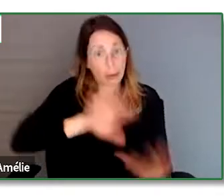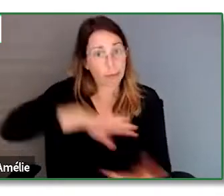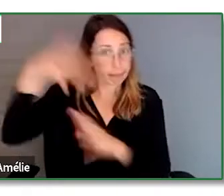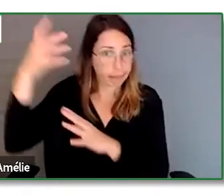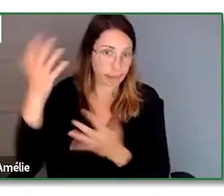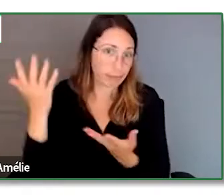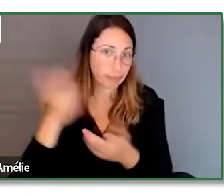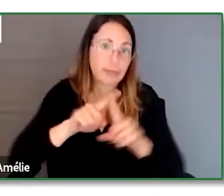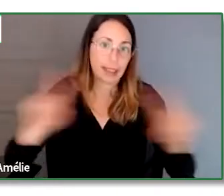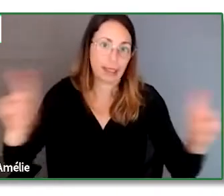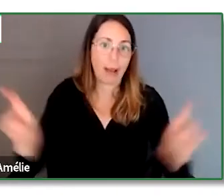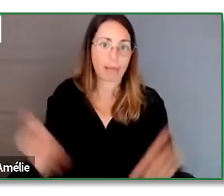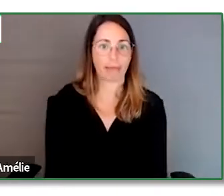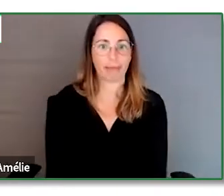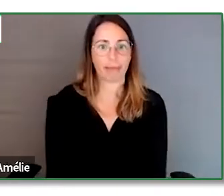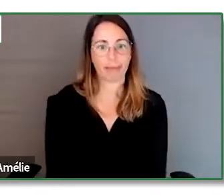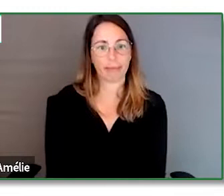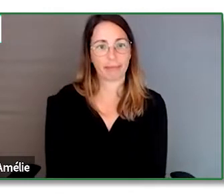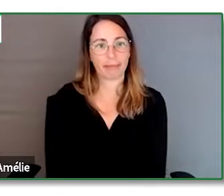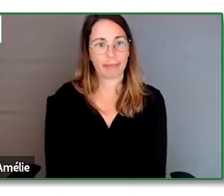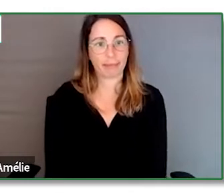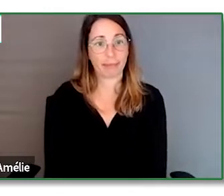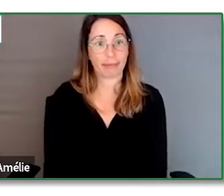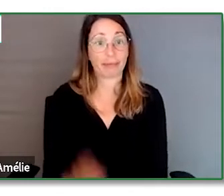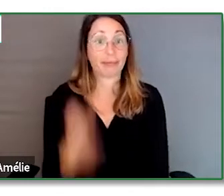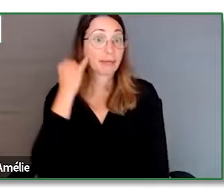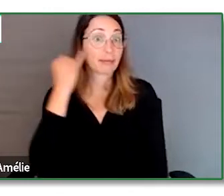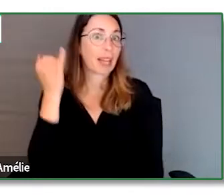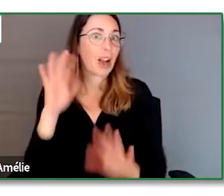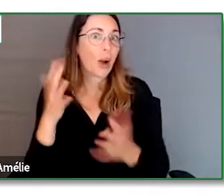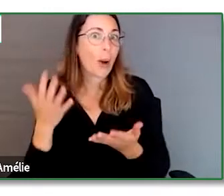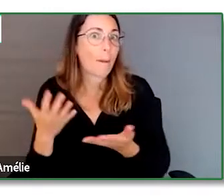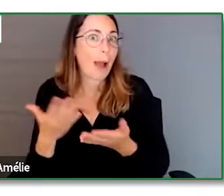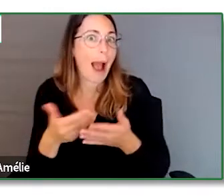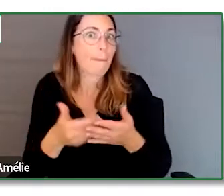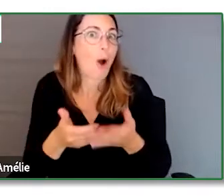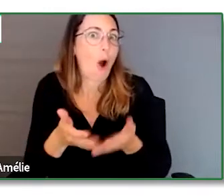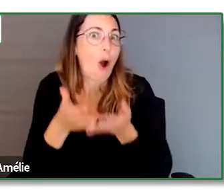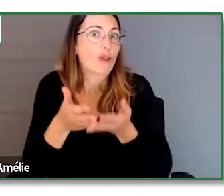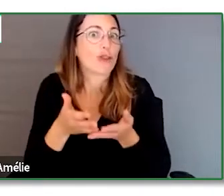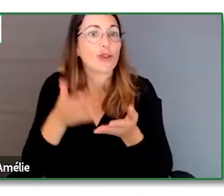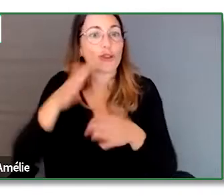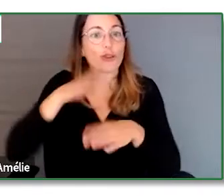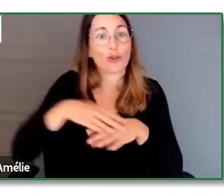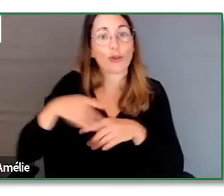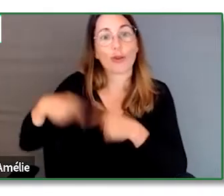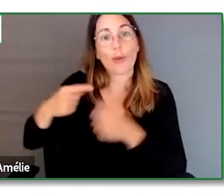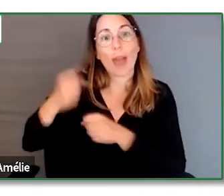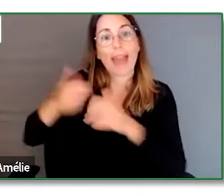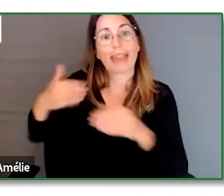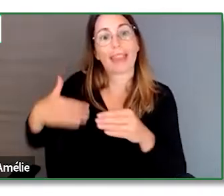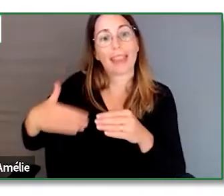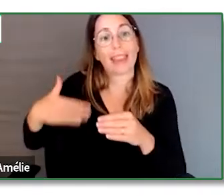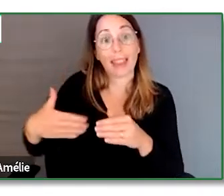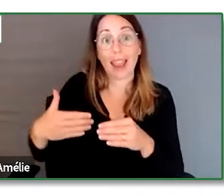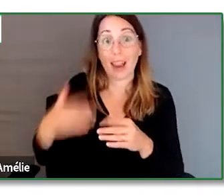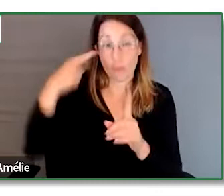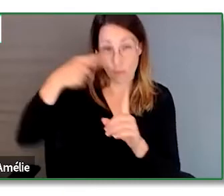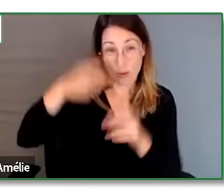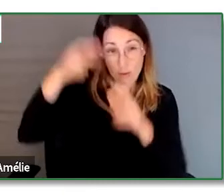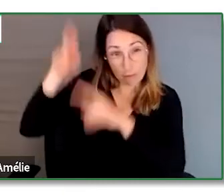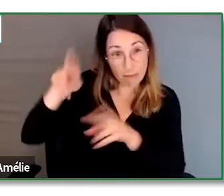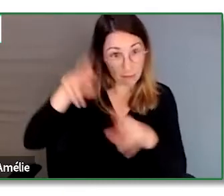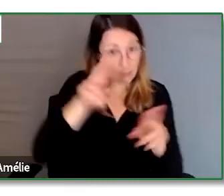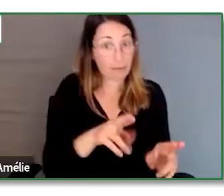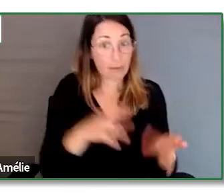Donc, notre approche qui a été appliquée depuis quelques années consiste à reconnaître qu'il sera impossible de